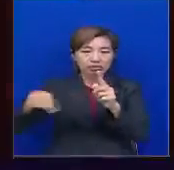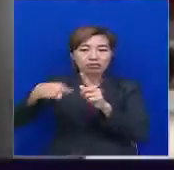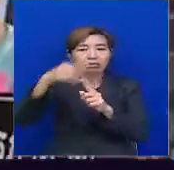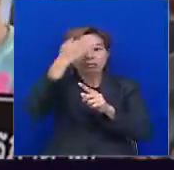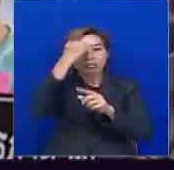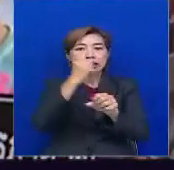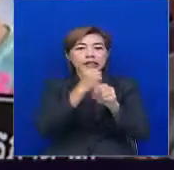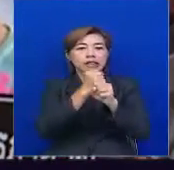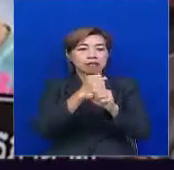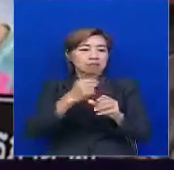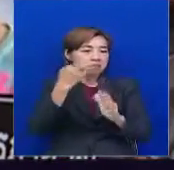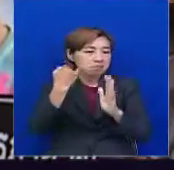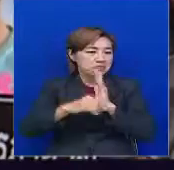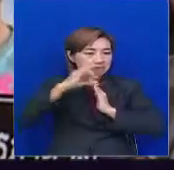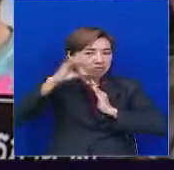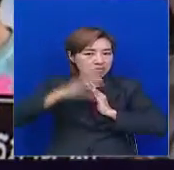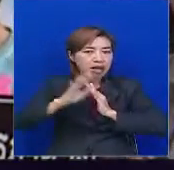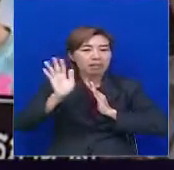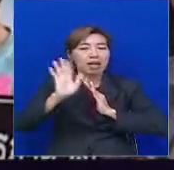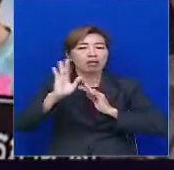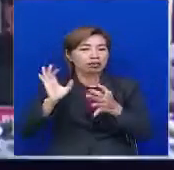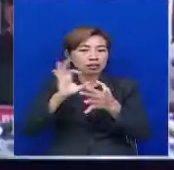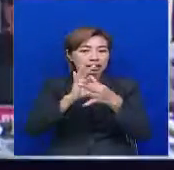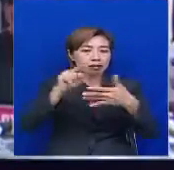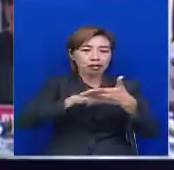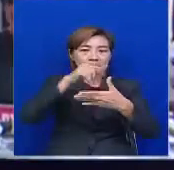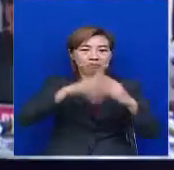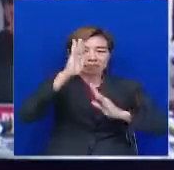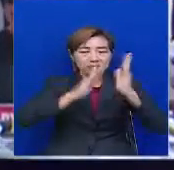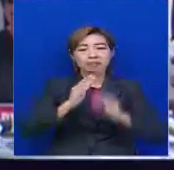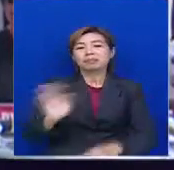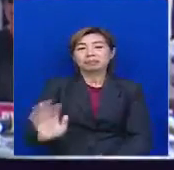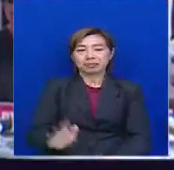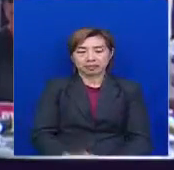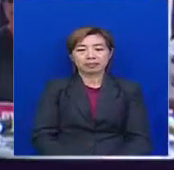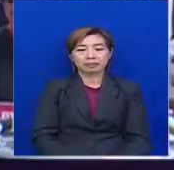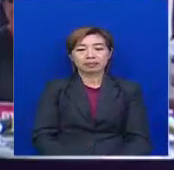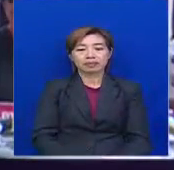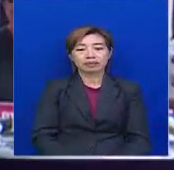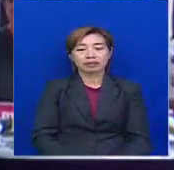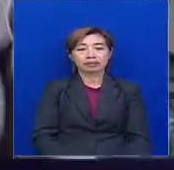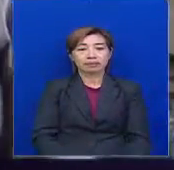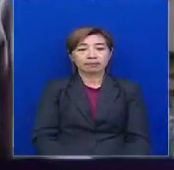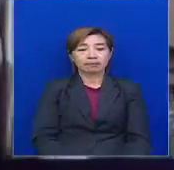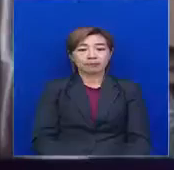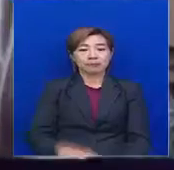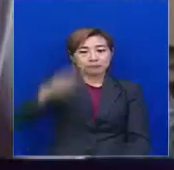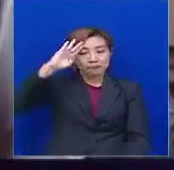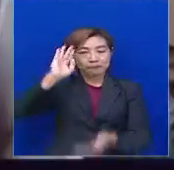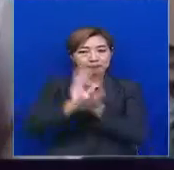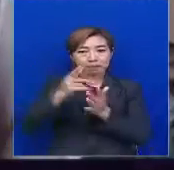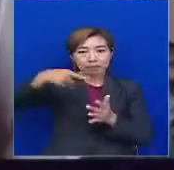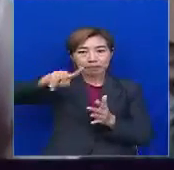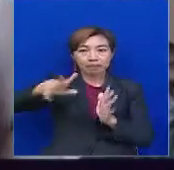กระทำความผิดร้ายแรงหรือความผิดที่เกี่ยวเนื่องพลตำรวจโทชัยวัฒน์เกตวรชัยผู้บัญชาการตำรวจภูธรภาค 1